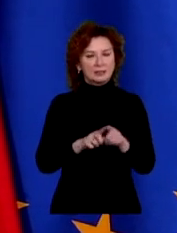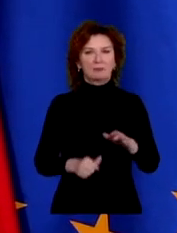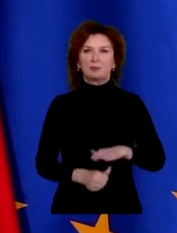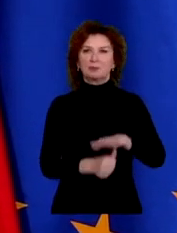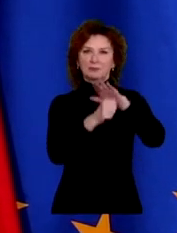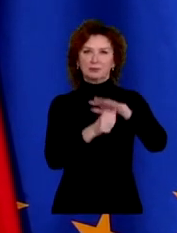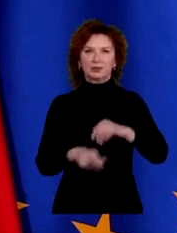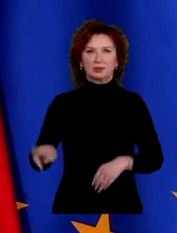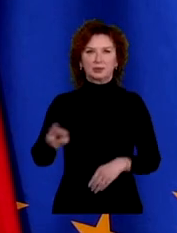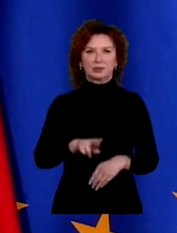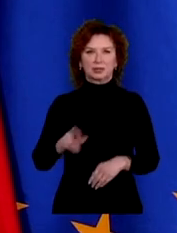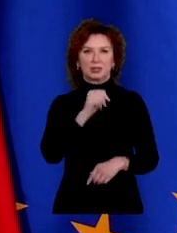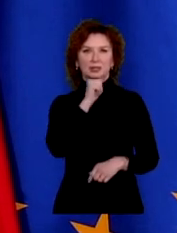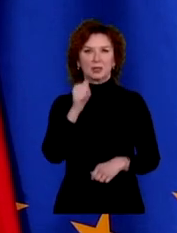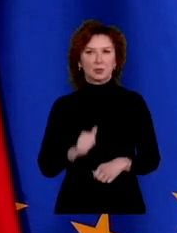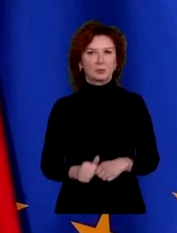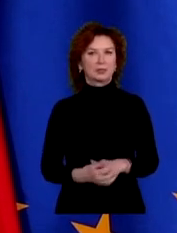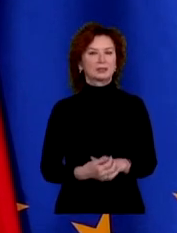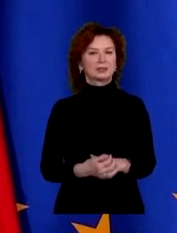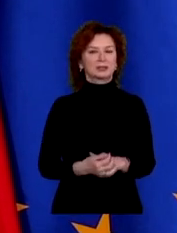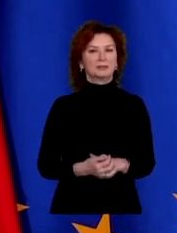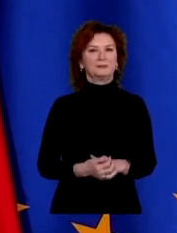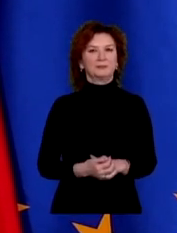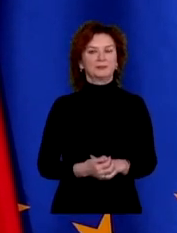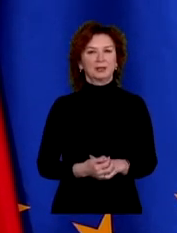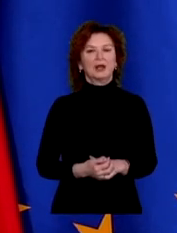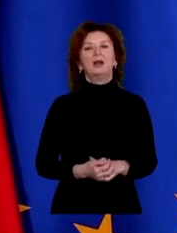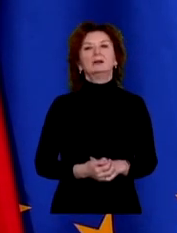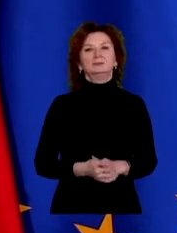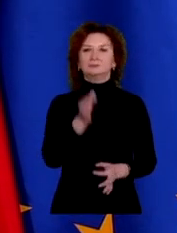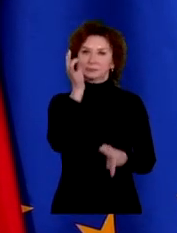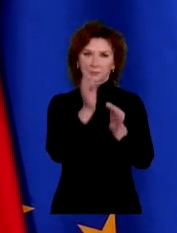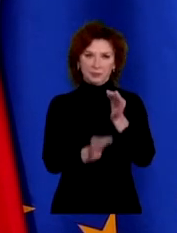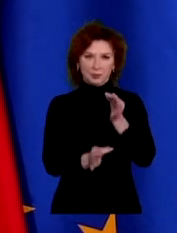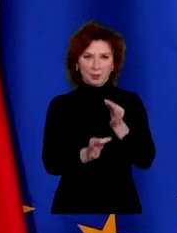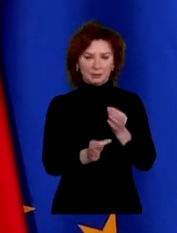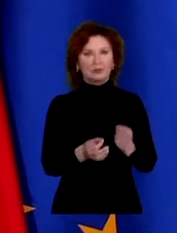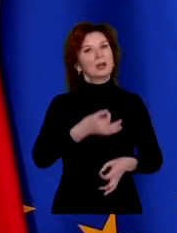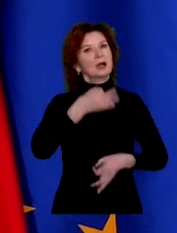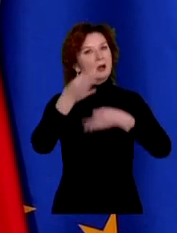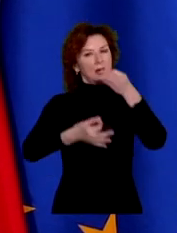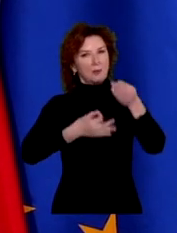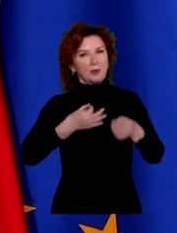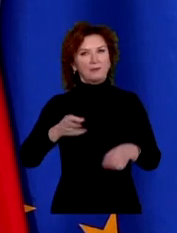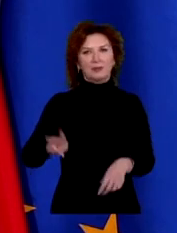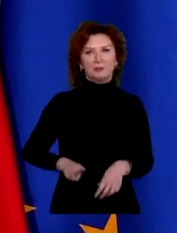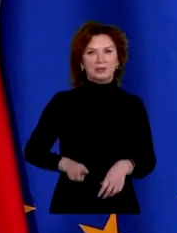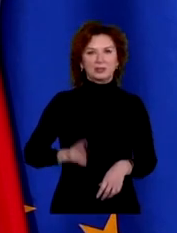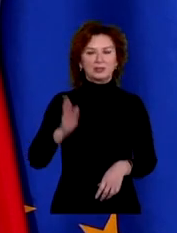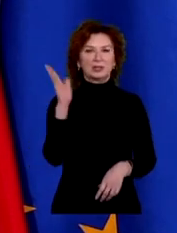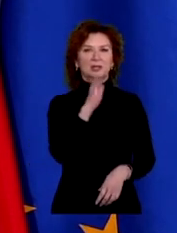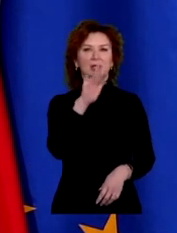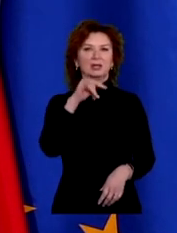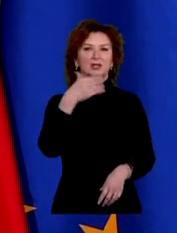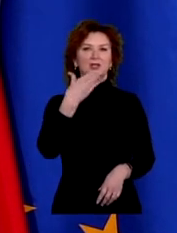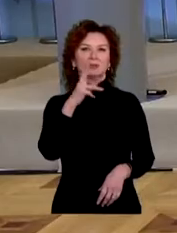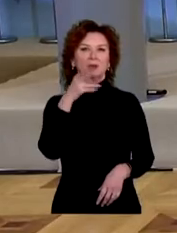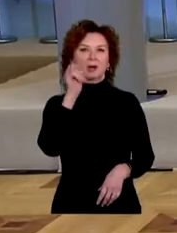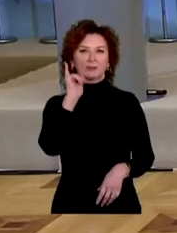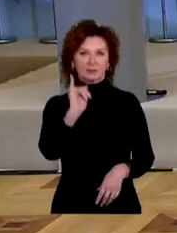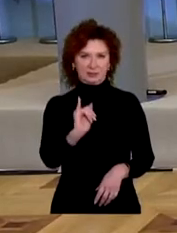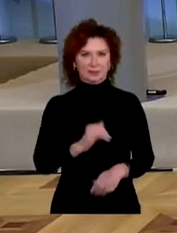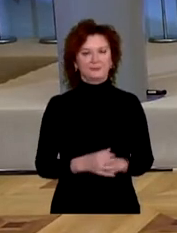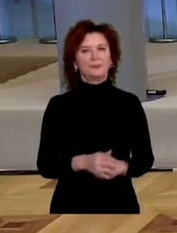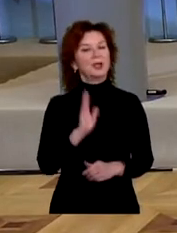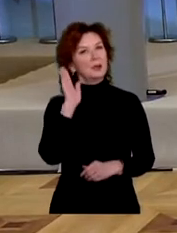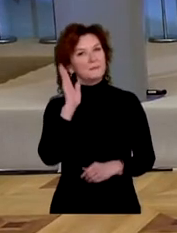szczegółach tego wydarzenia powie pan minister Szynkowski, a po tych kilku słowach będziemy służyć też państwu